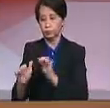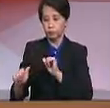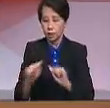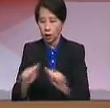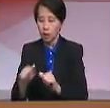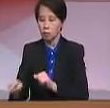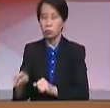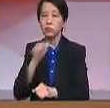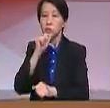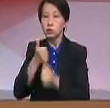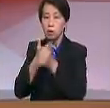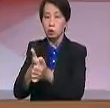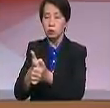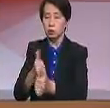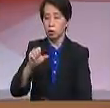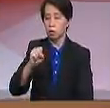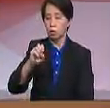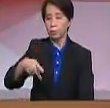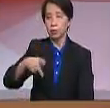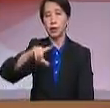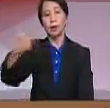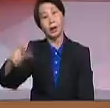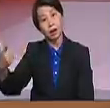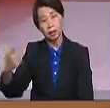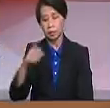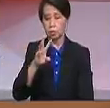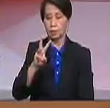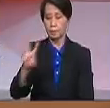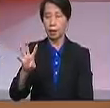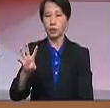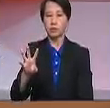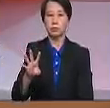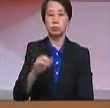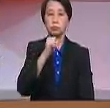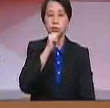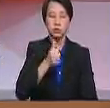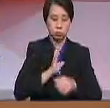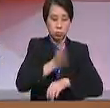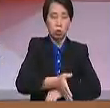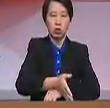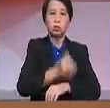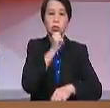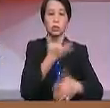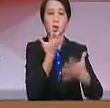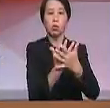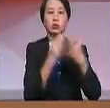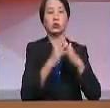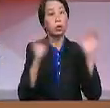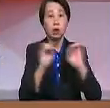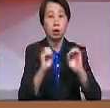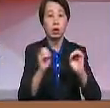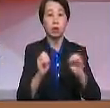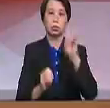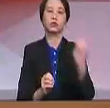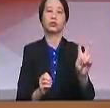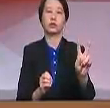aktiviti-aktiviti yang melanggar SOP lain 64, melanggar SOP kuarantin di rumah